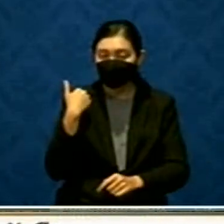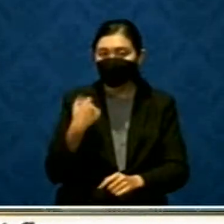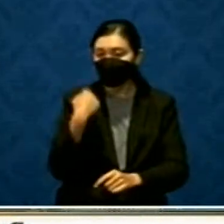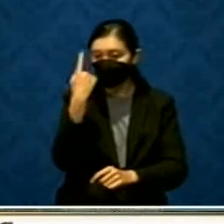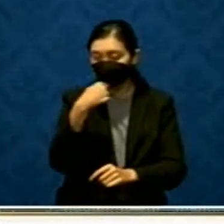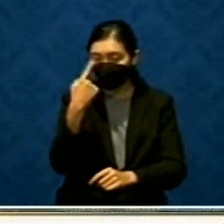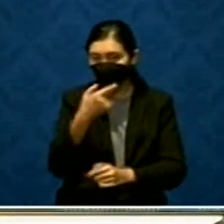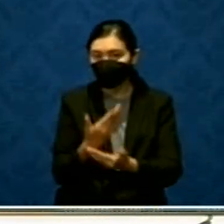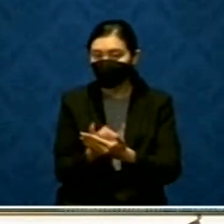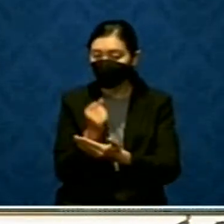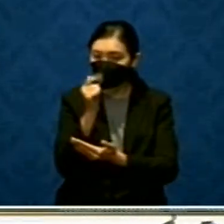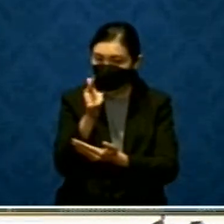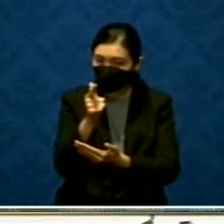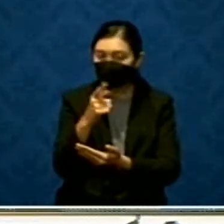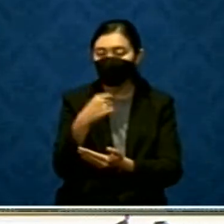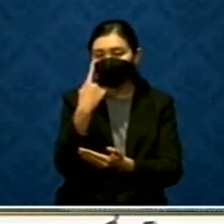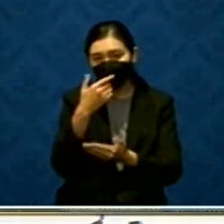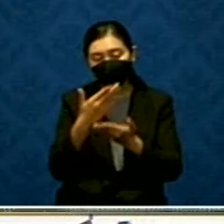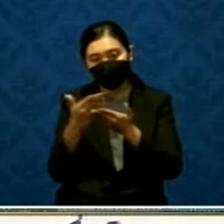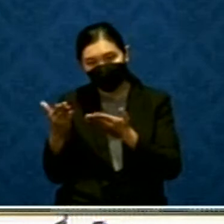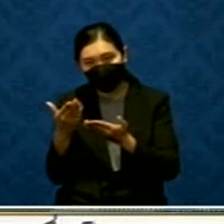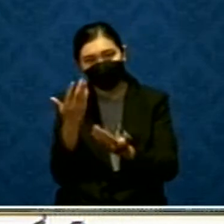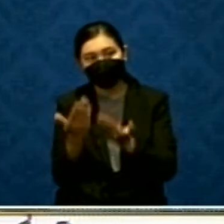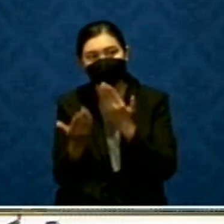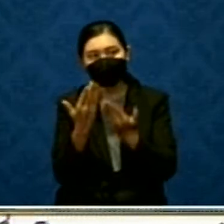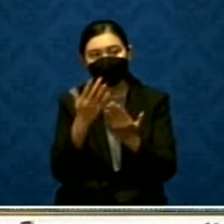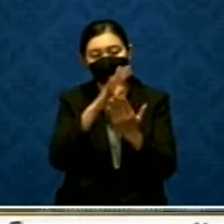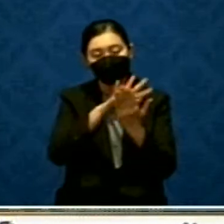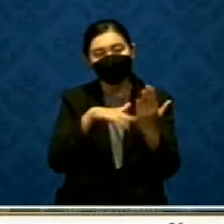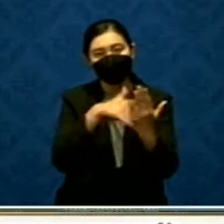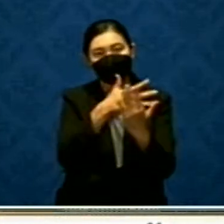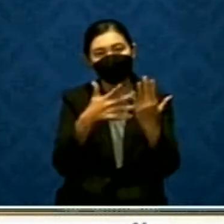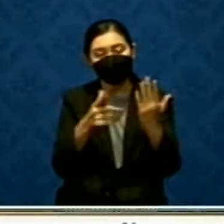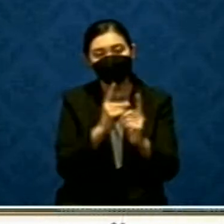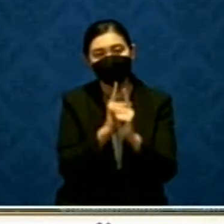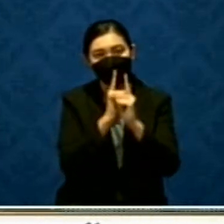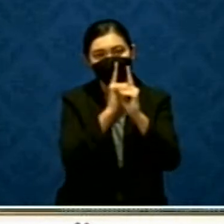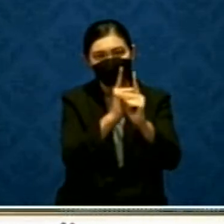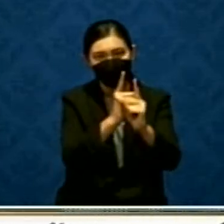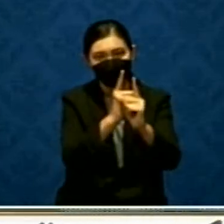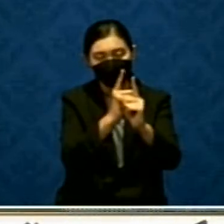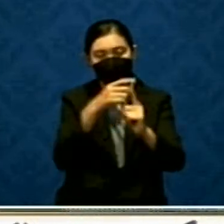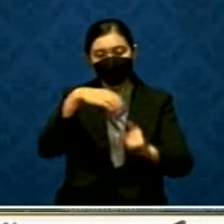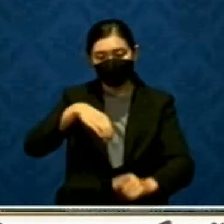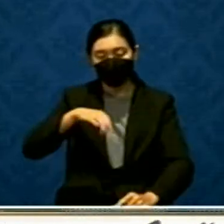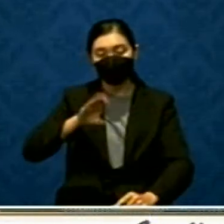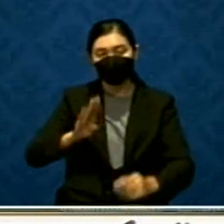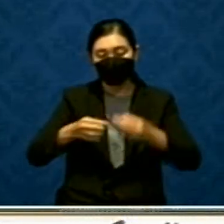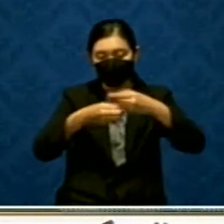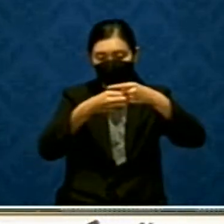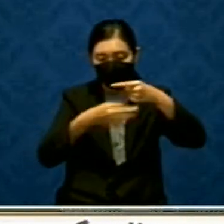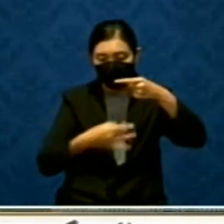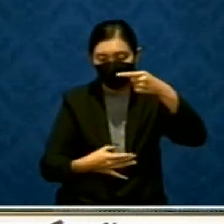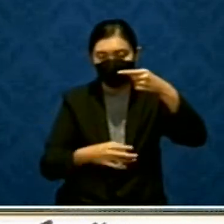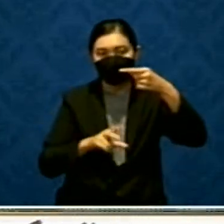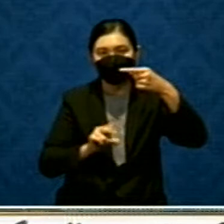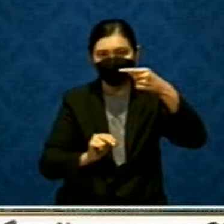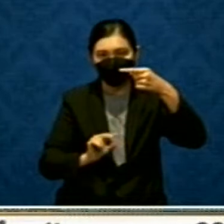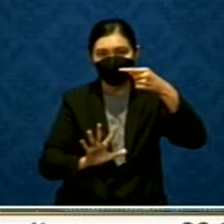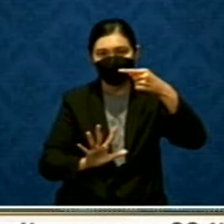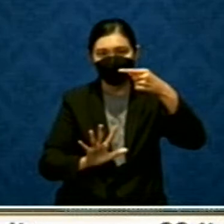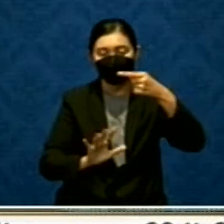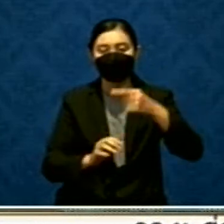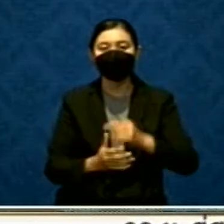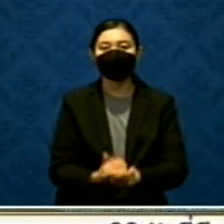ญญากับทางกรมทางหลวงกรมทางหลวงชนบทเนี่ยจะมีถึง35บริษัทนะซึ่งอย่างนี้เนี่ย